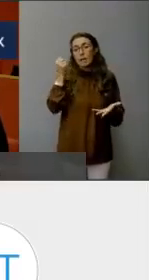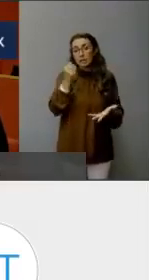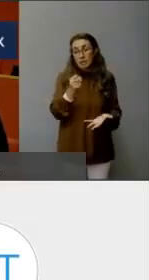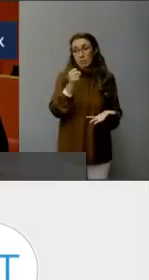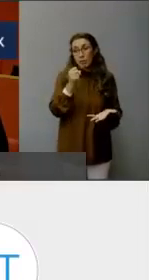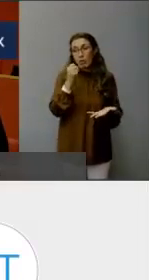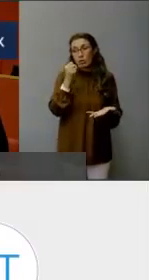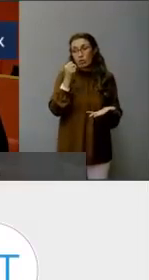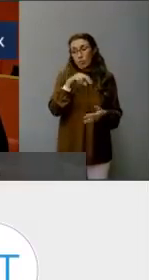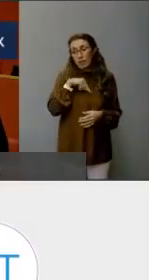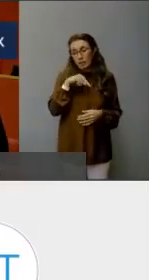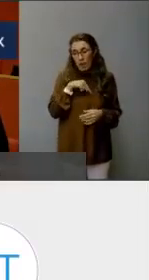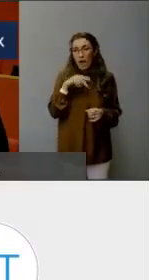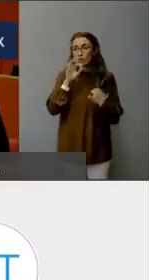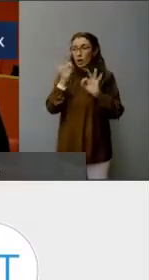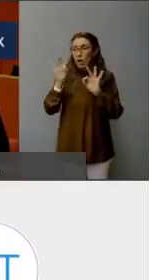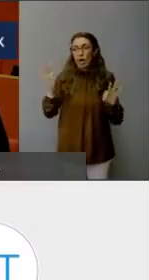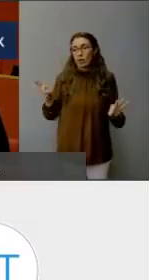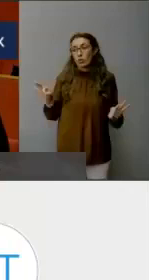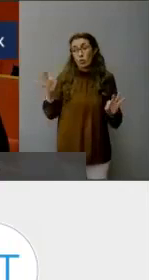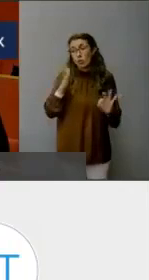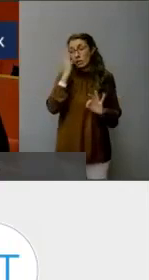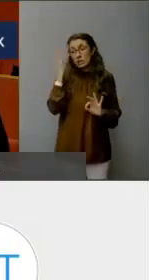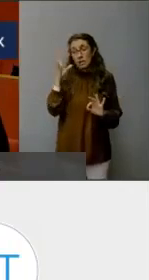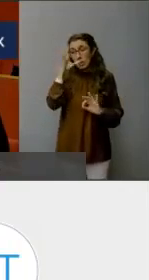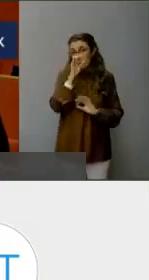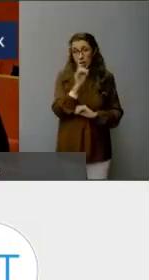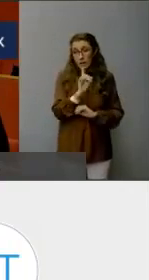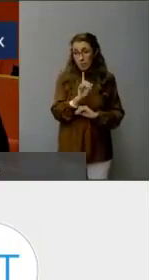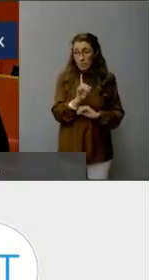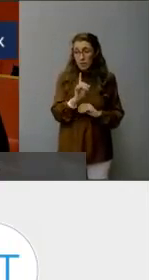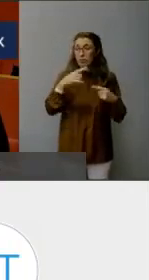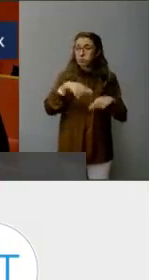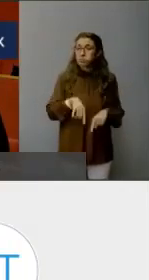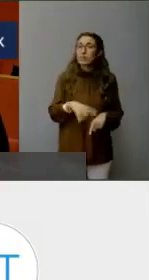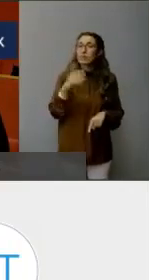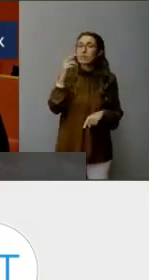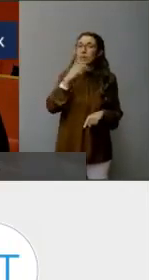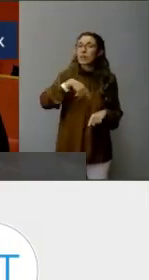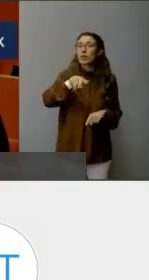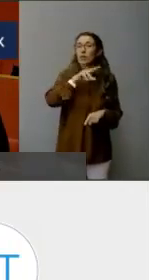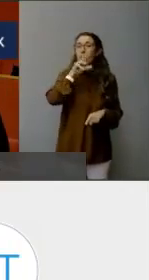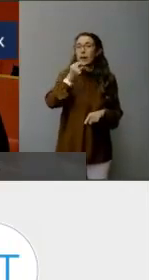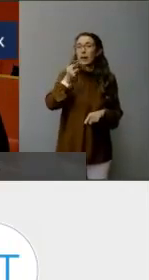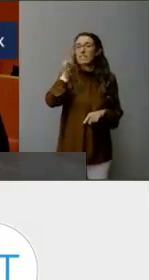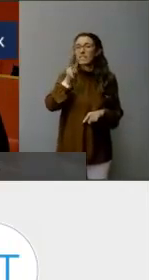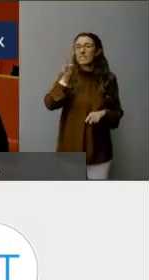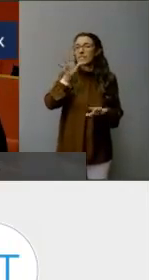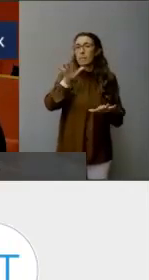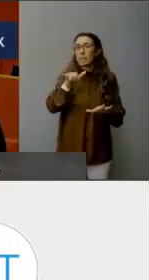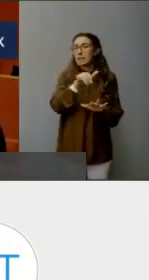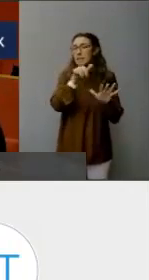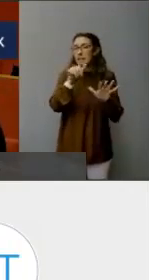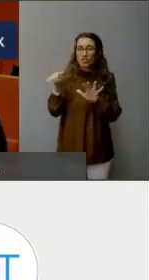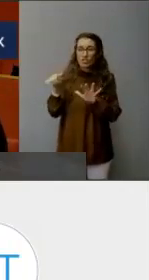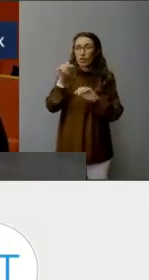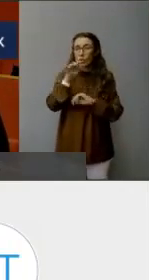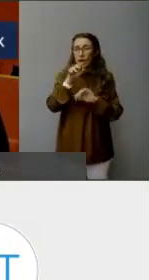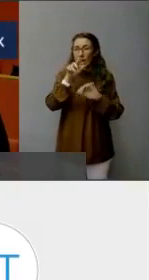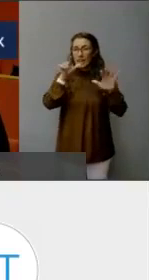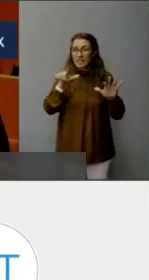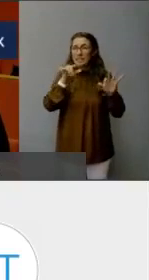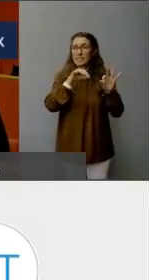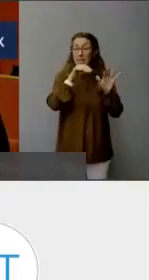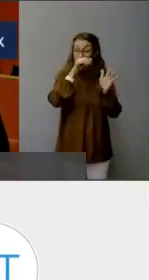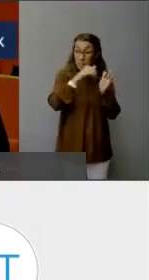non capirlo questa oggi parliamo di vesima ma 647 mila metri